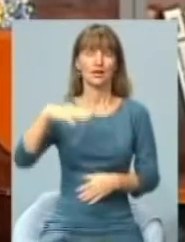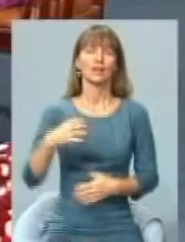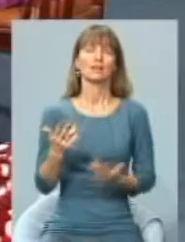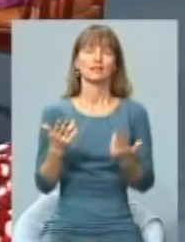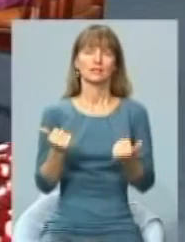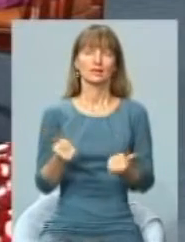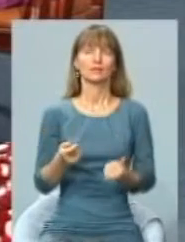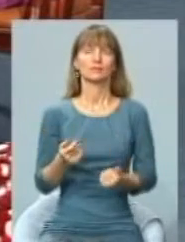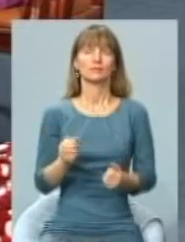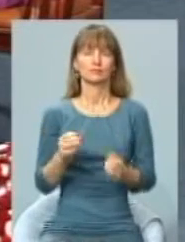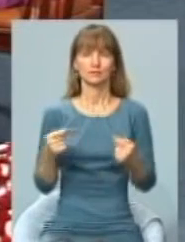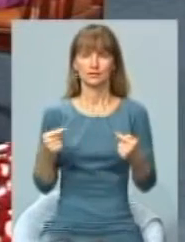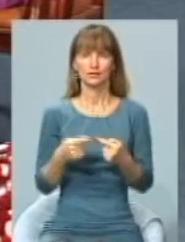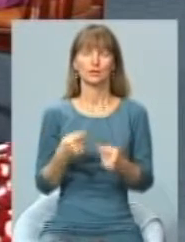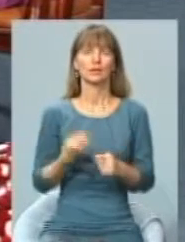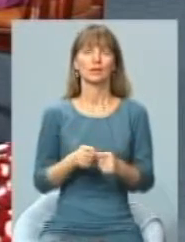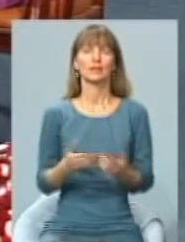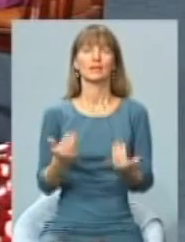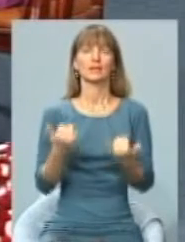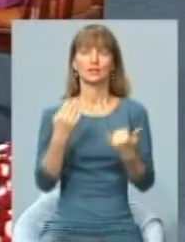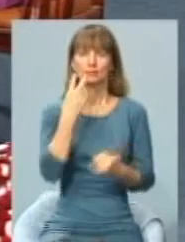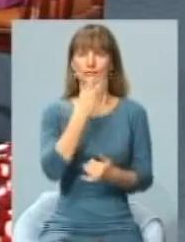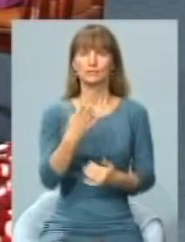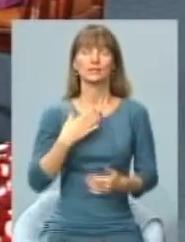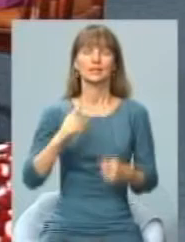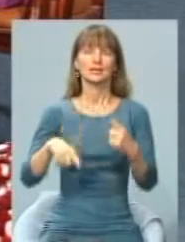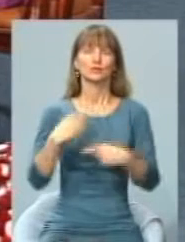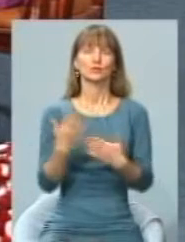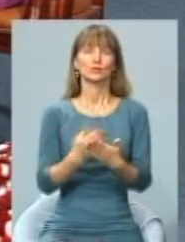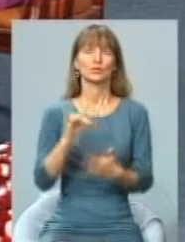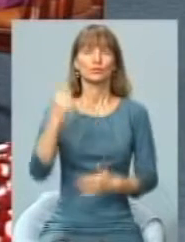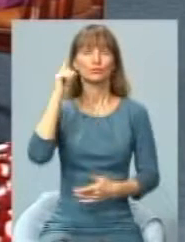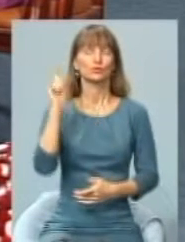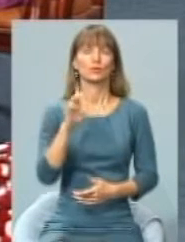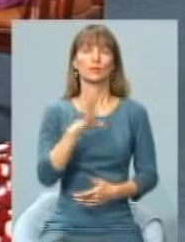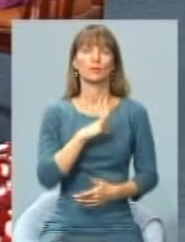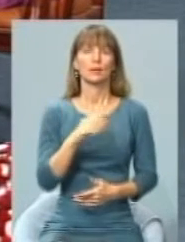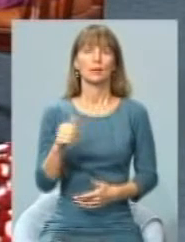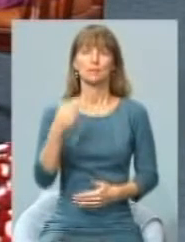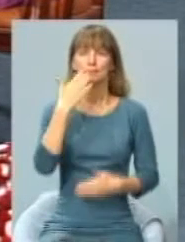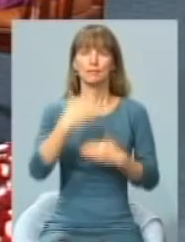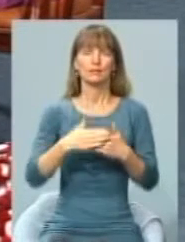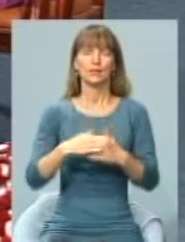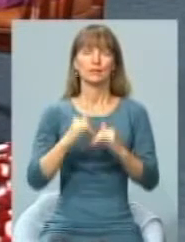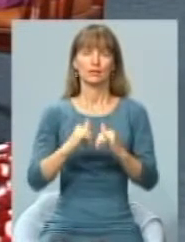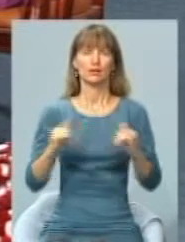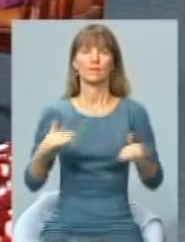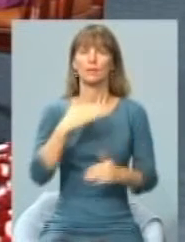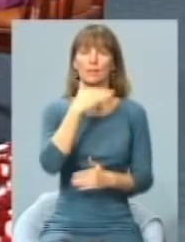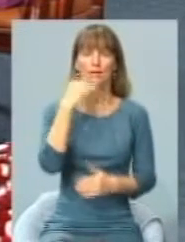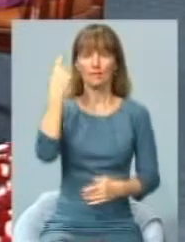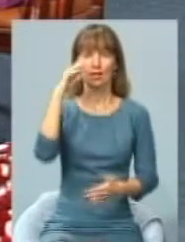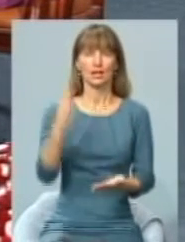Так, дійсно вірно. Тож давайте зараз переглянемо наш наступний сюжет і дізнаємося, що стало взагалі передумовою розвитку